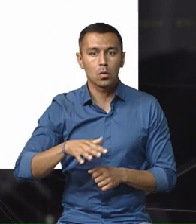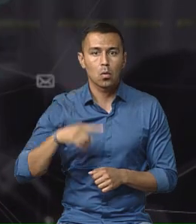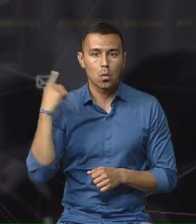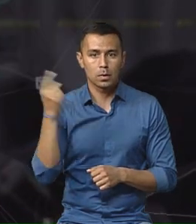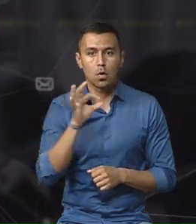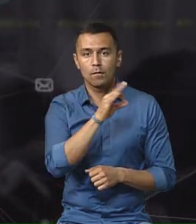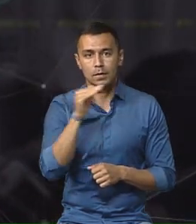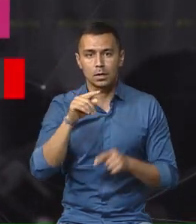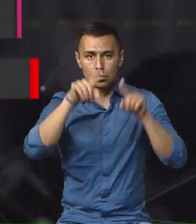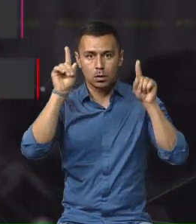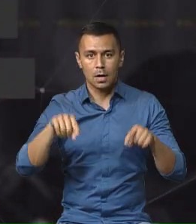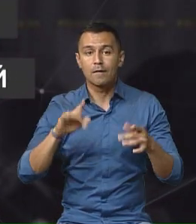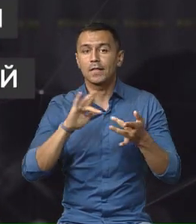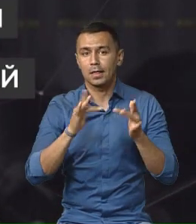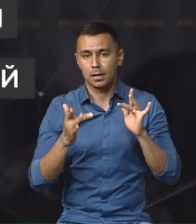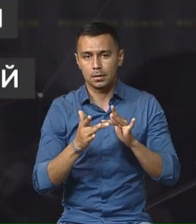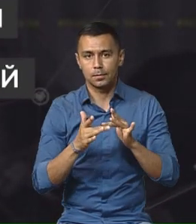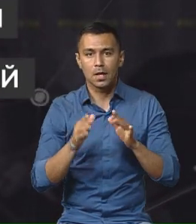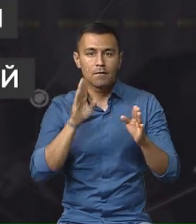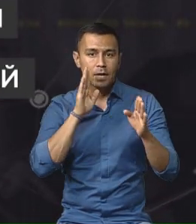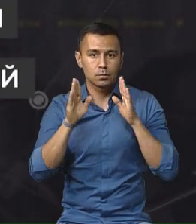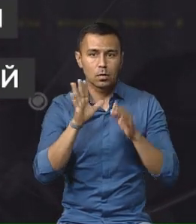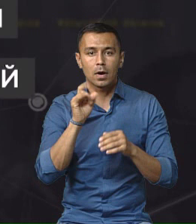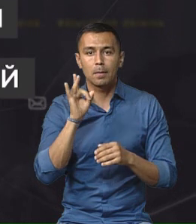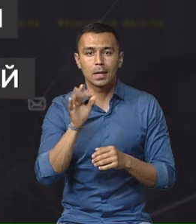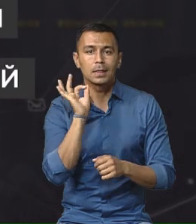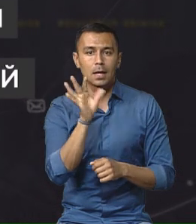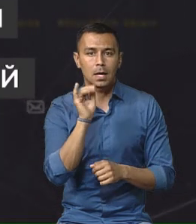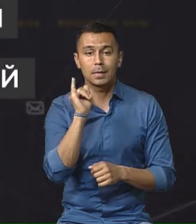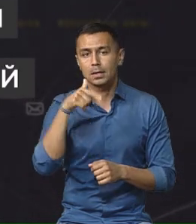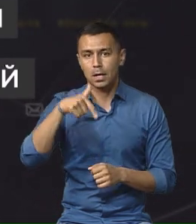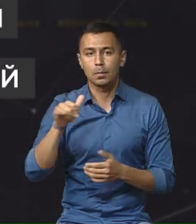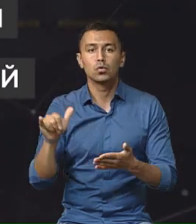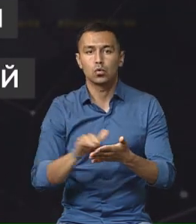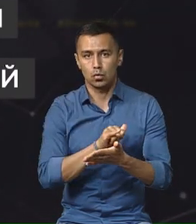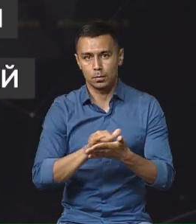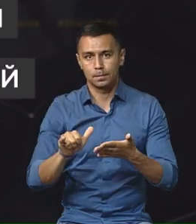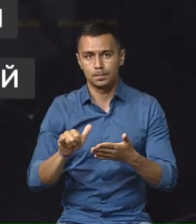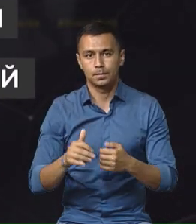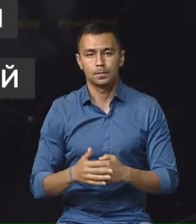офіційних сторінках у соціальних мережах – Facebook, Viber, Telegram, Instagram та YouTube-каналі.